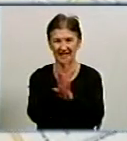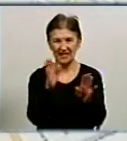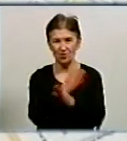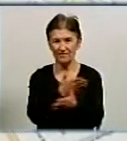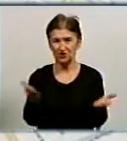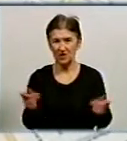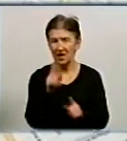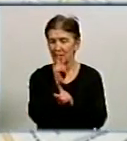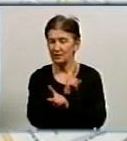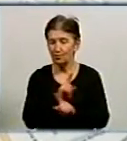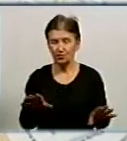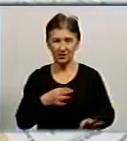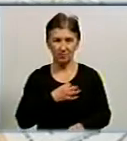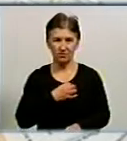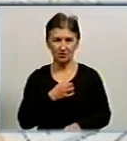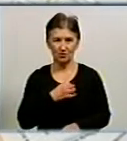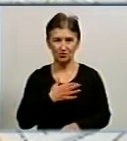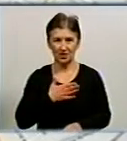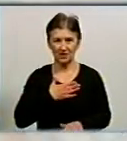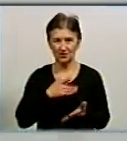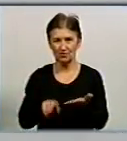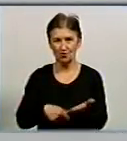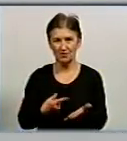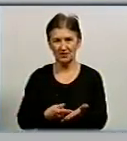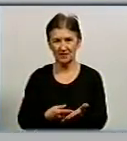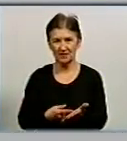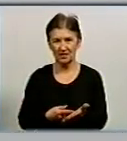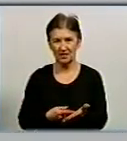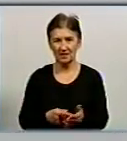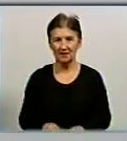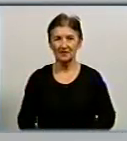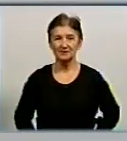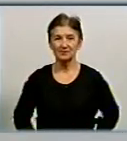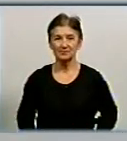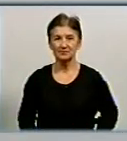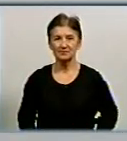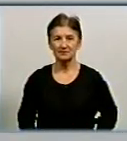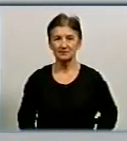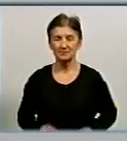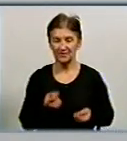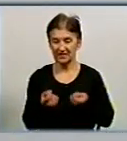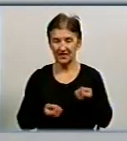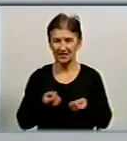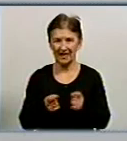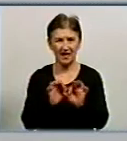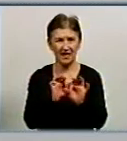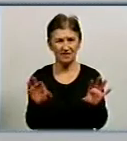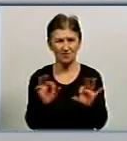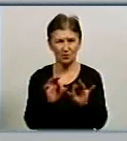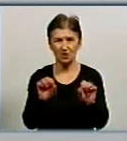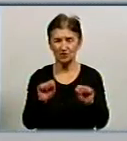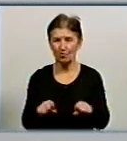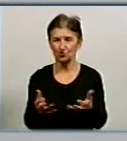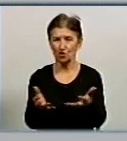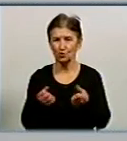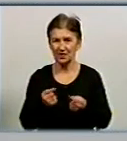будьте байдужим до майбутнього нашого міста. Творіть його самі. Детальну інформацію та консультації можна